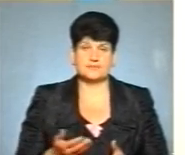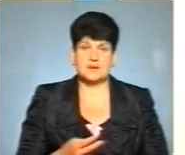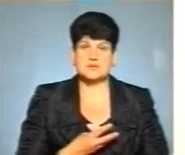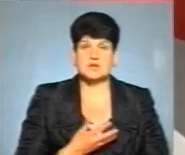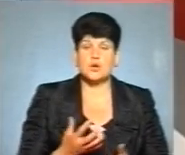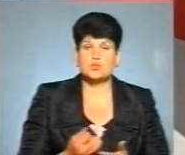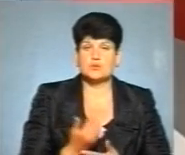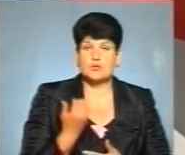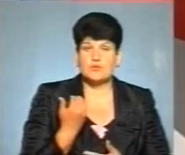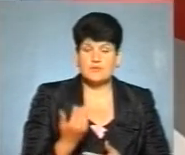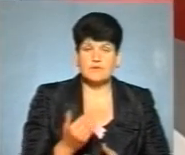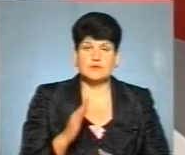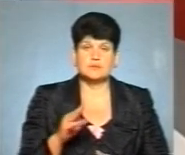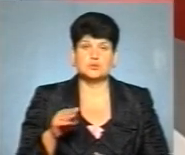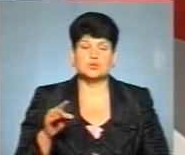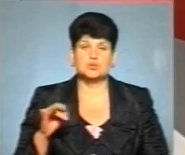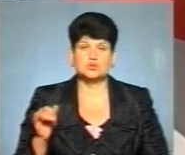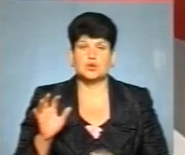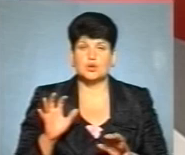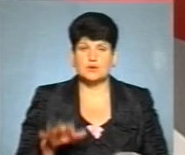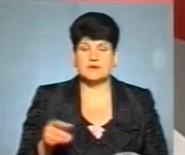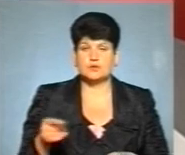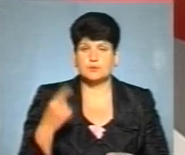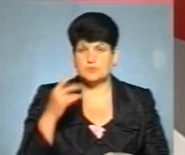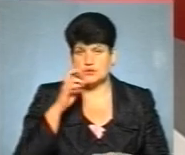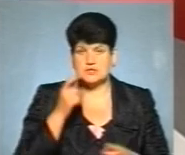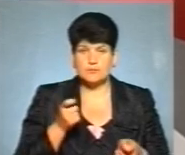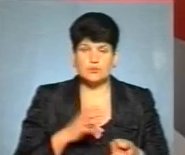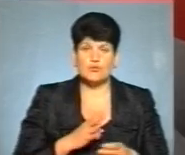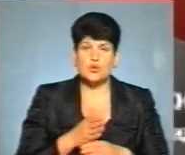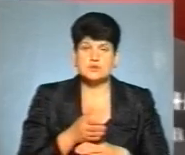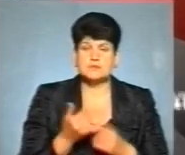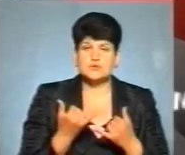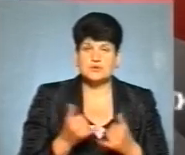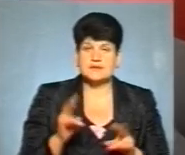вам в цьому. Нагадаю, Володимир Труш, голова Тернопільської облдержадміністрації, був сьогодні гостем програми